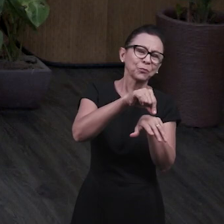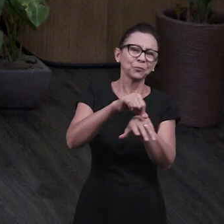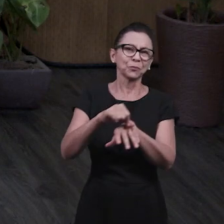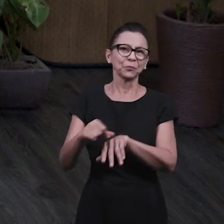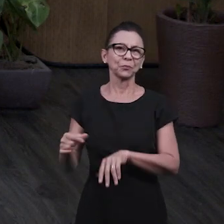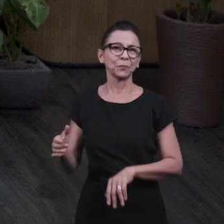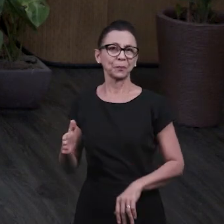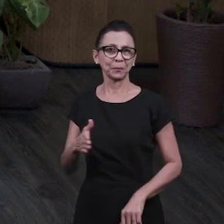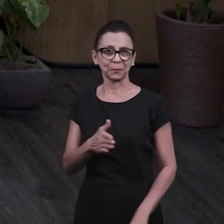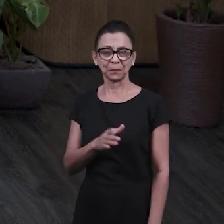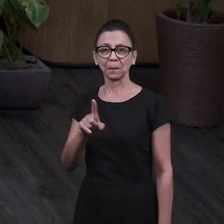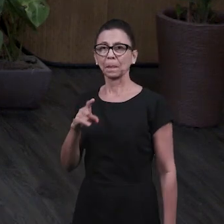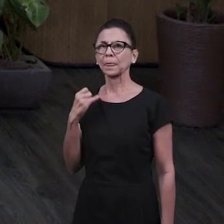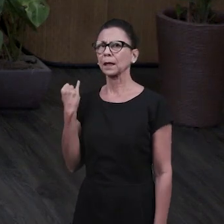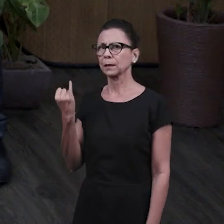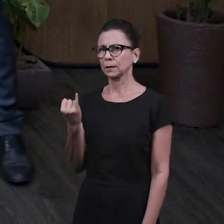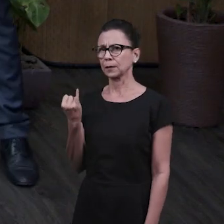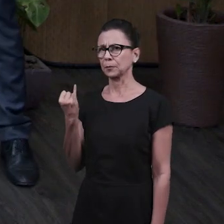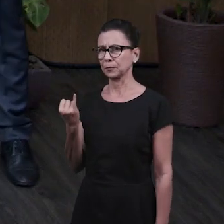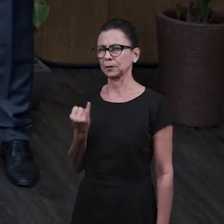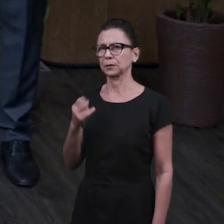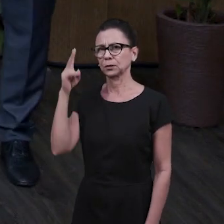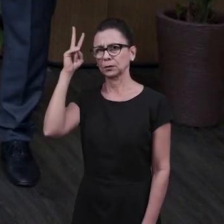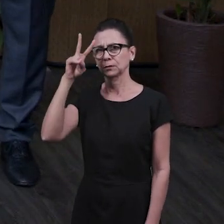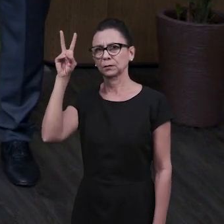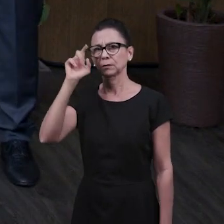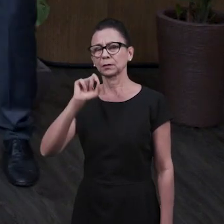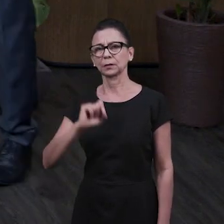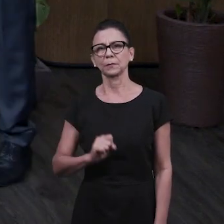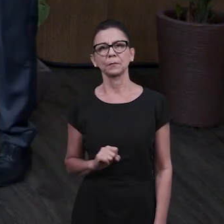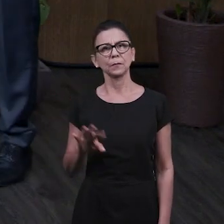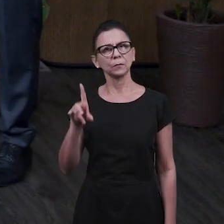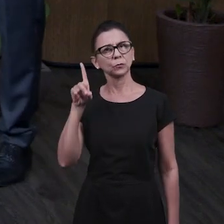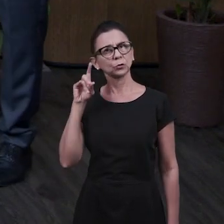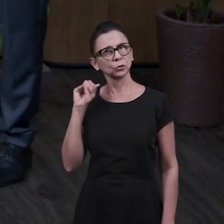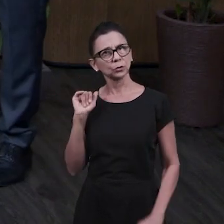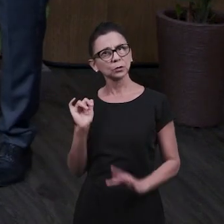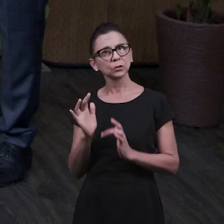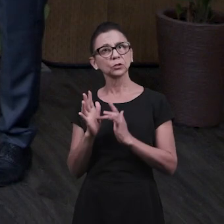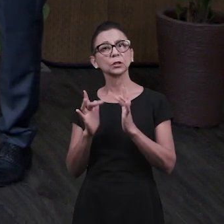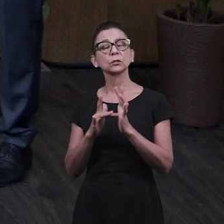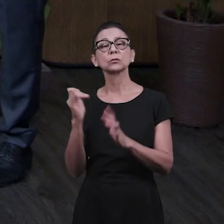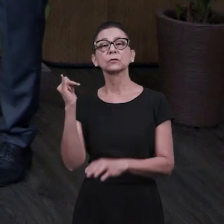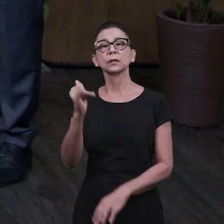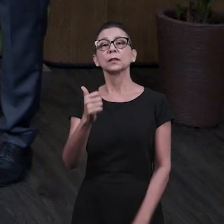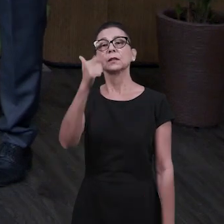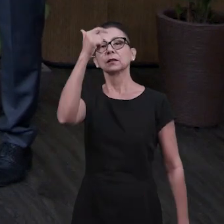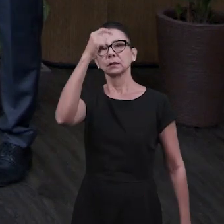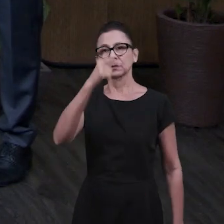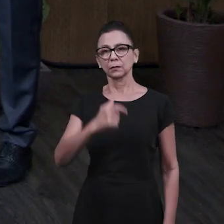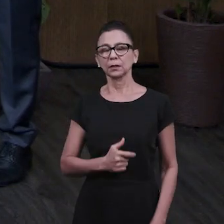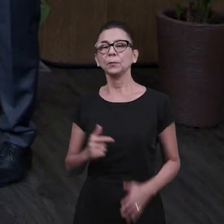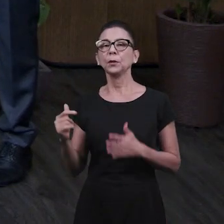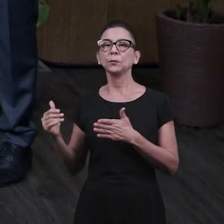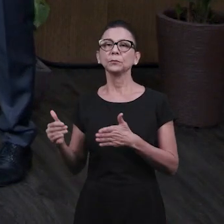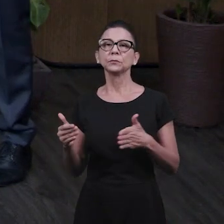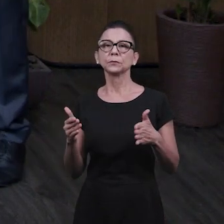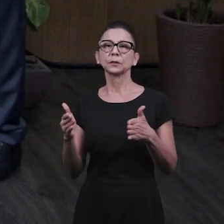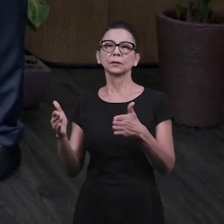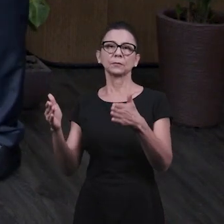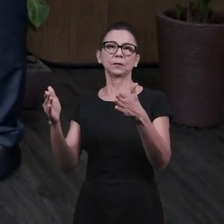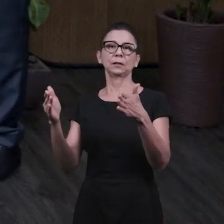Et il est important de nous rappeler, une fois le Seigneur Jésus a dit, moi, je suis le